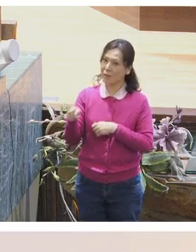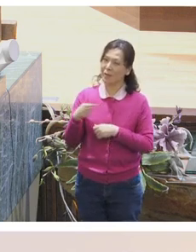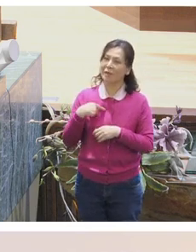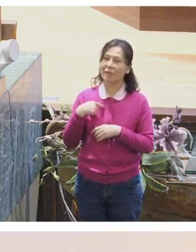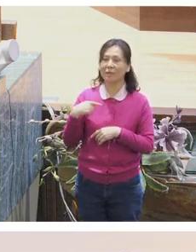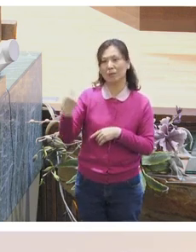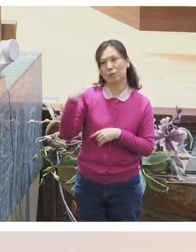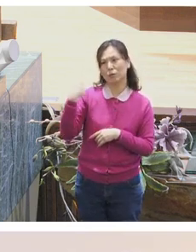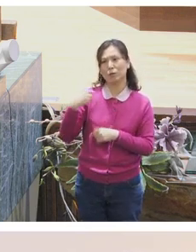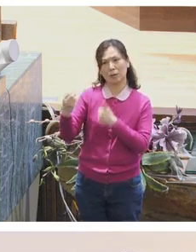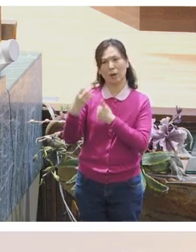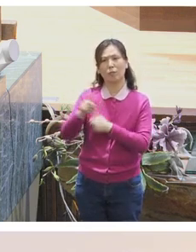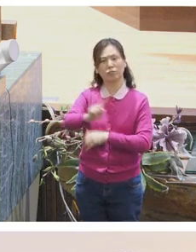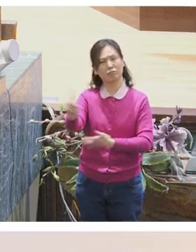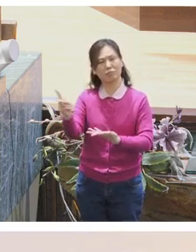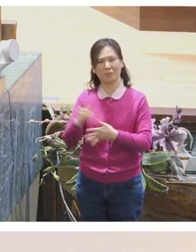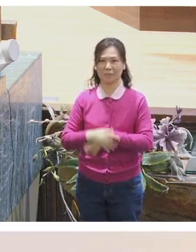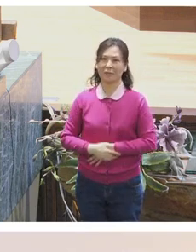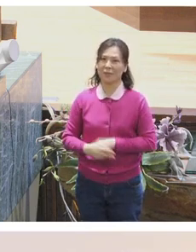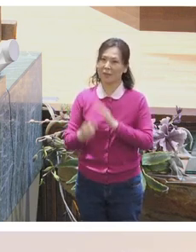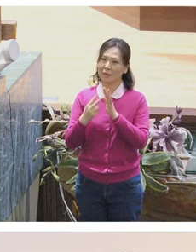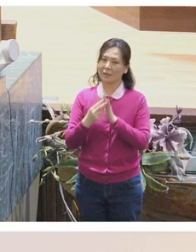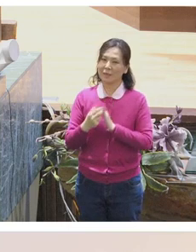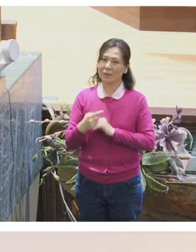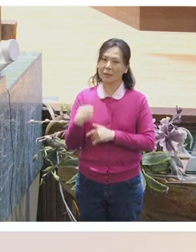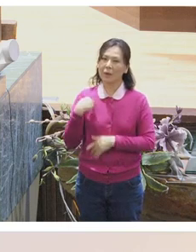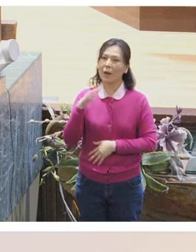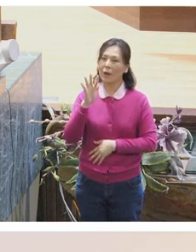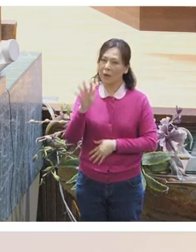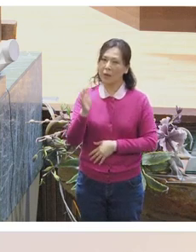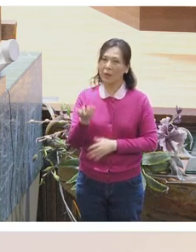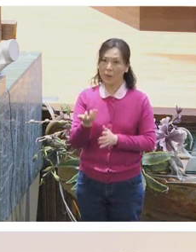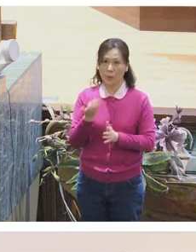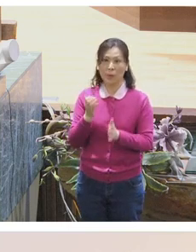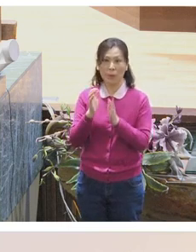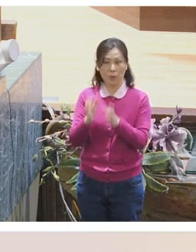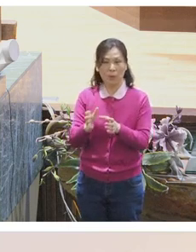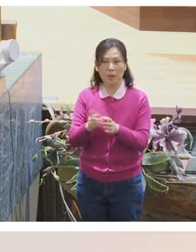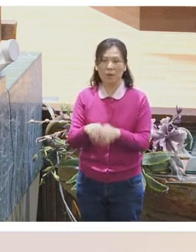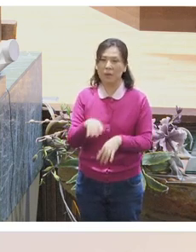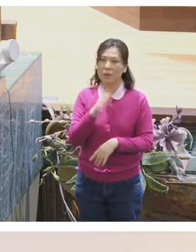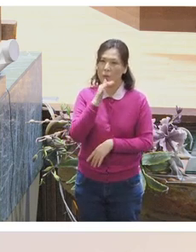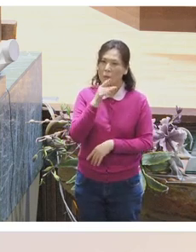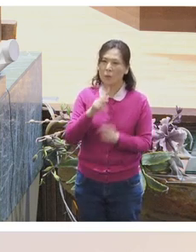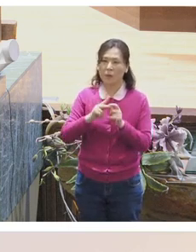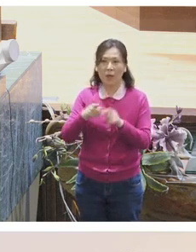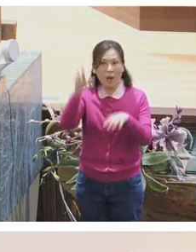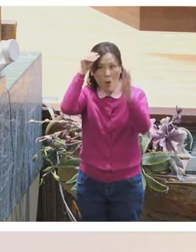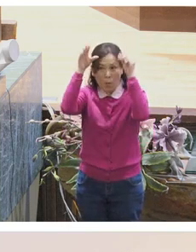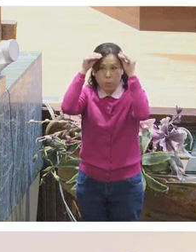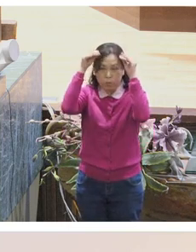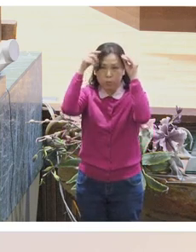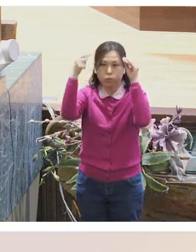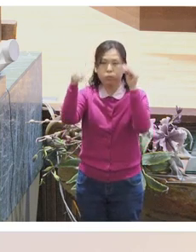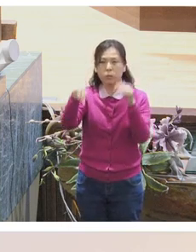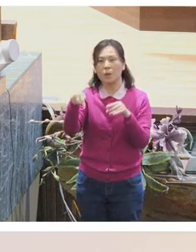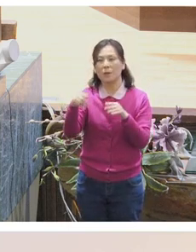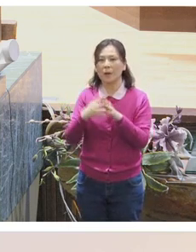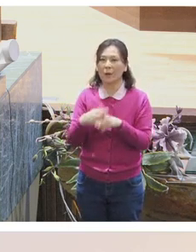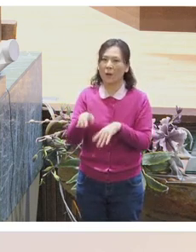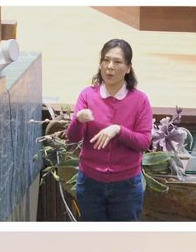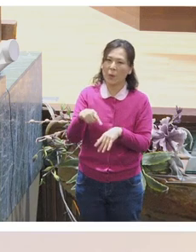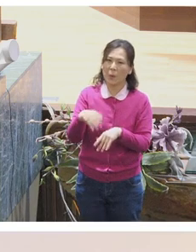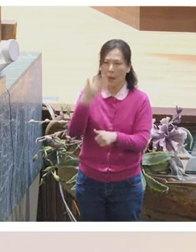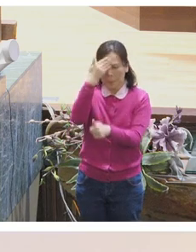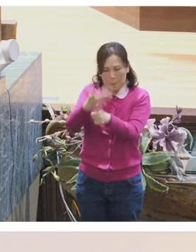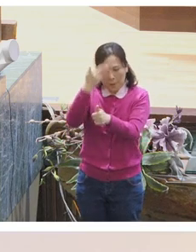什么？就说其实这个就是有很多预设的语言跟知识，这件事情本身就会阻碍沟